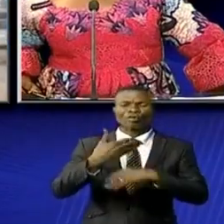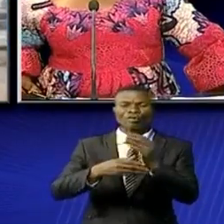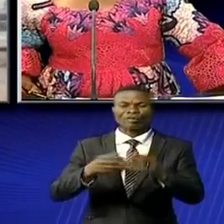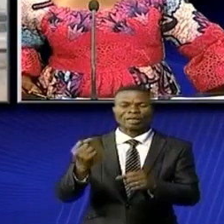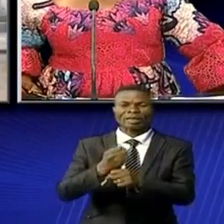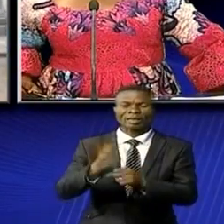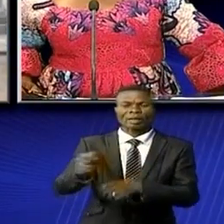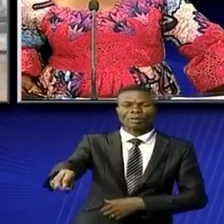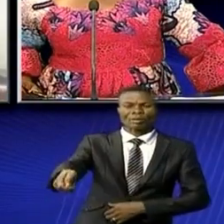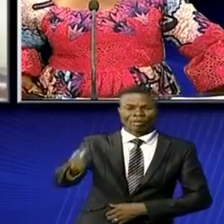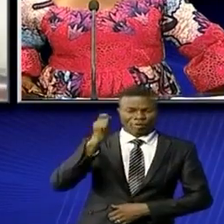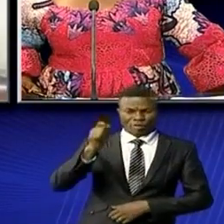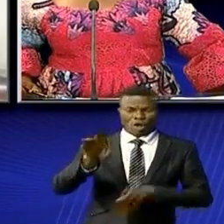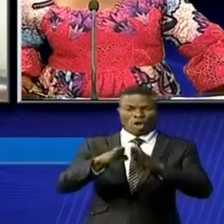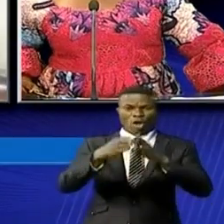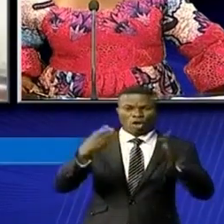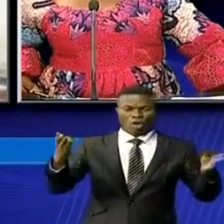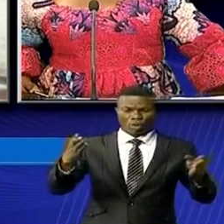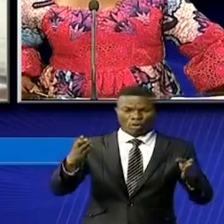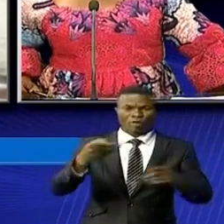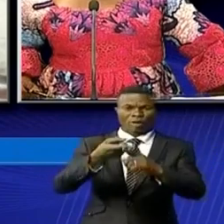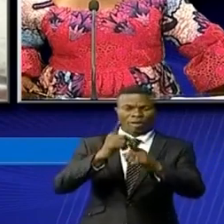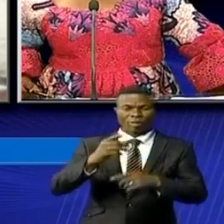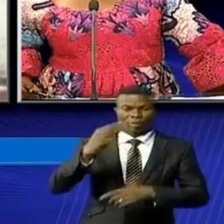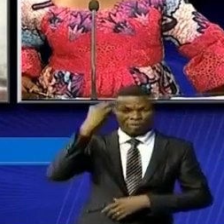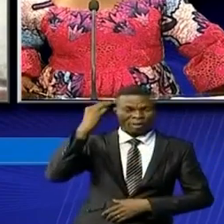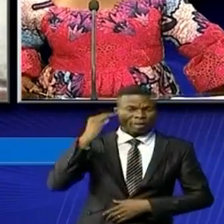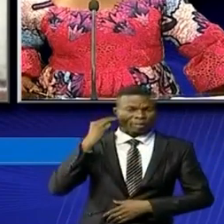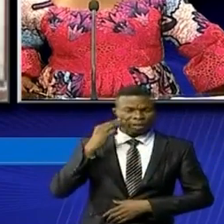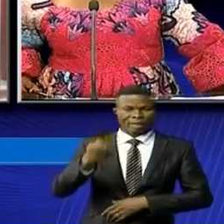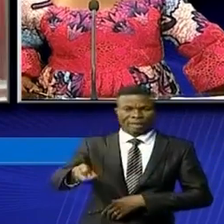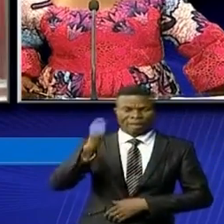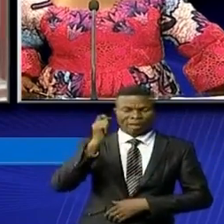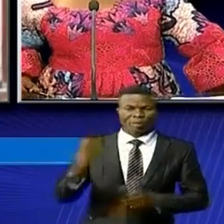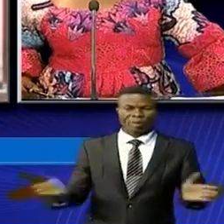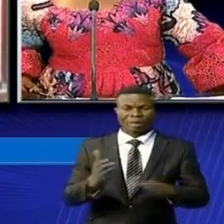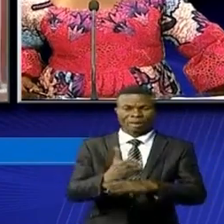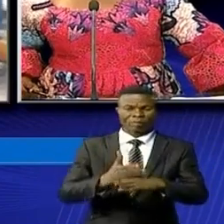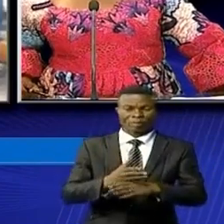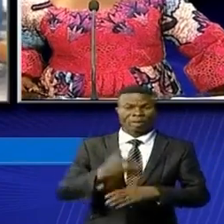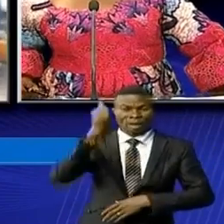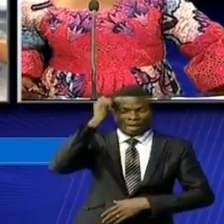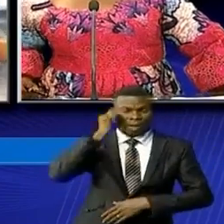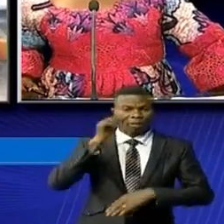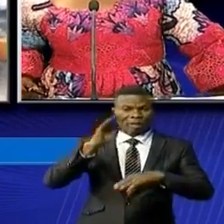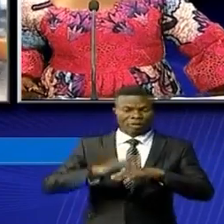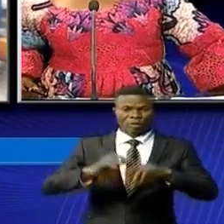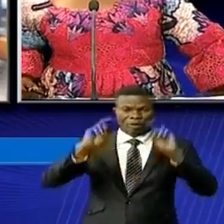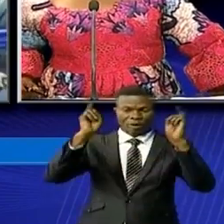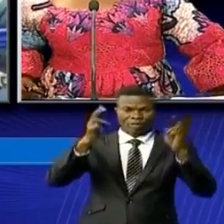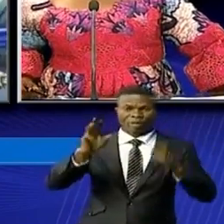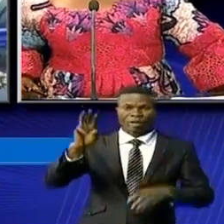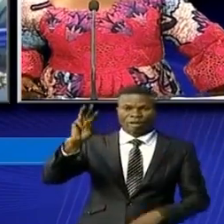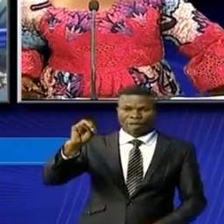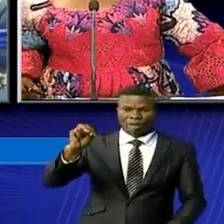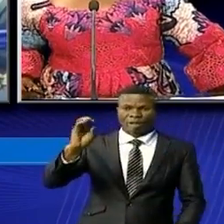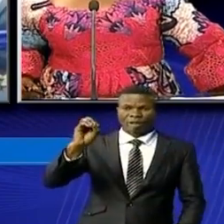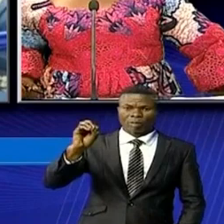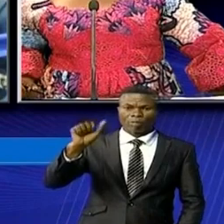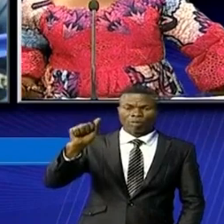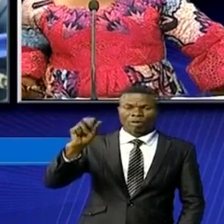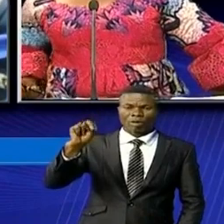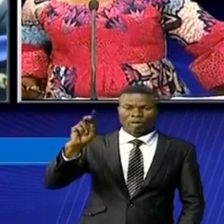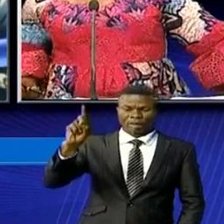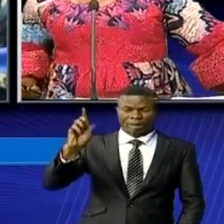après l'inauguration par le ministre dépêchez l'image d'un bateau de brescia muanda dans nos combos centrale les détails dans ce